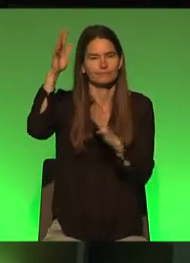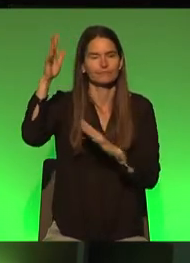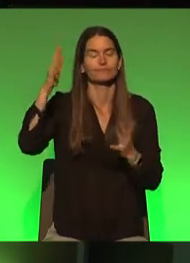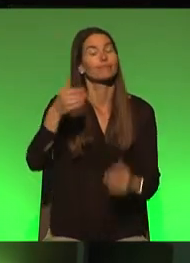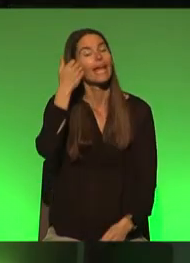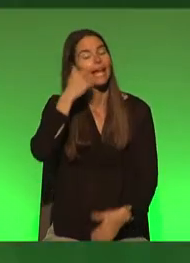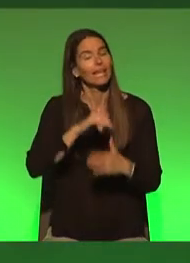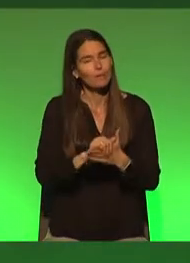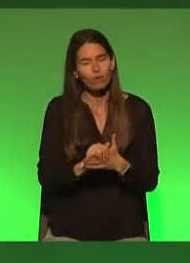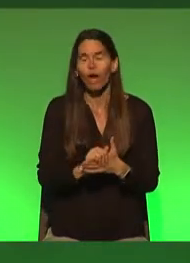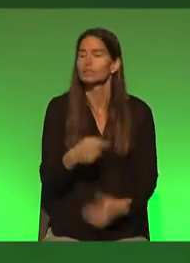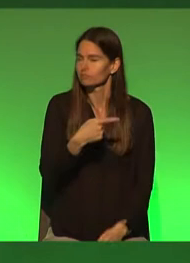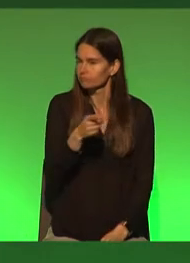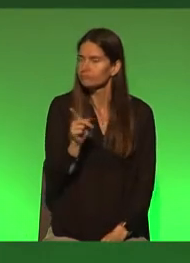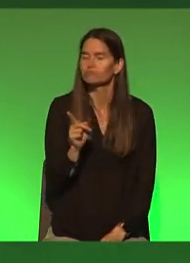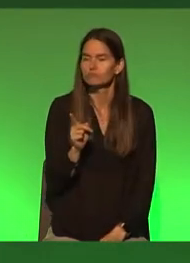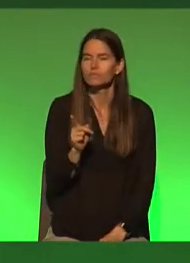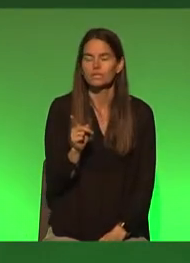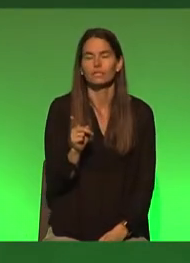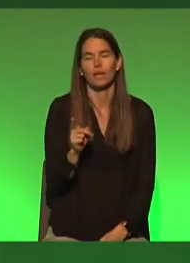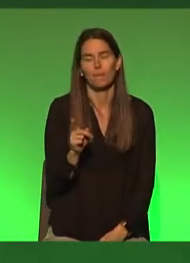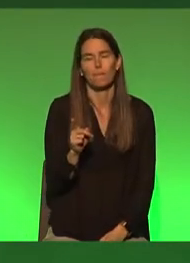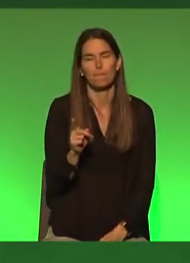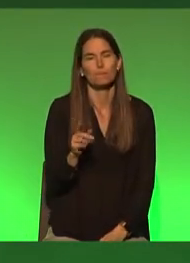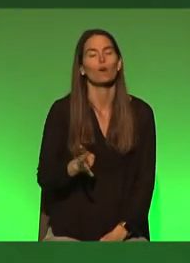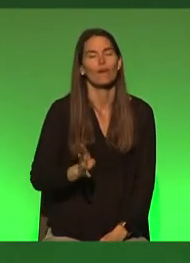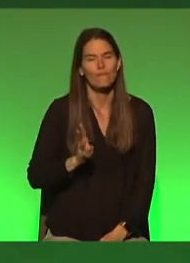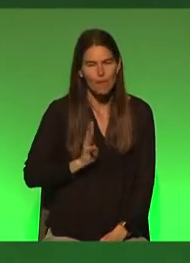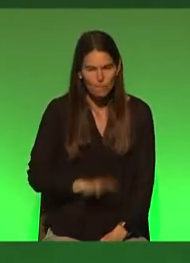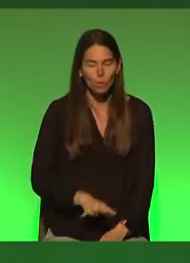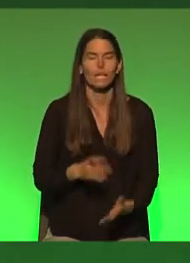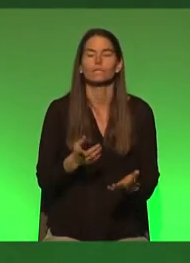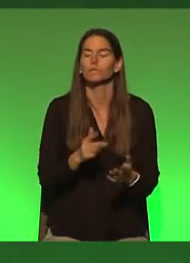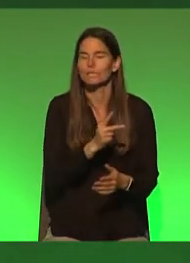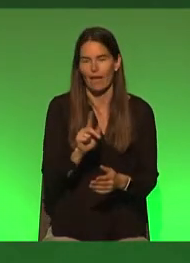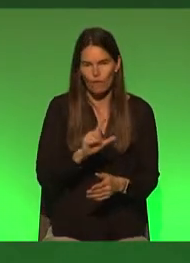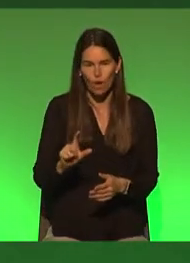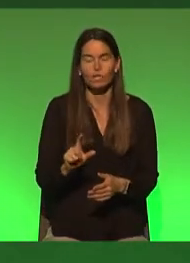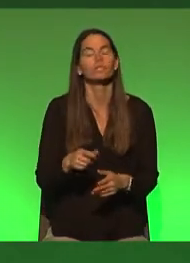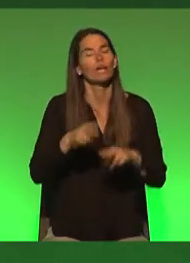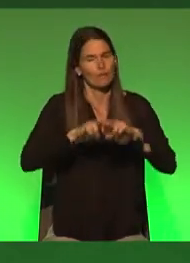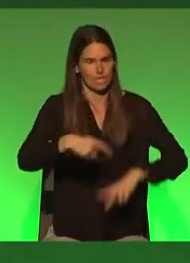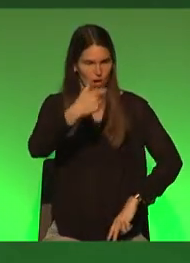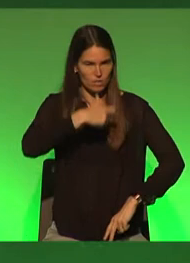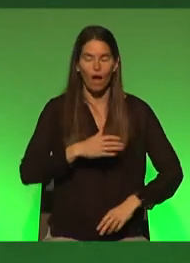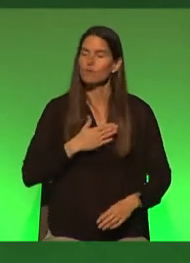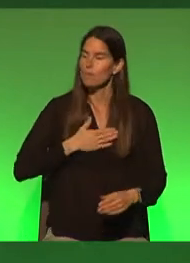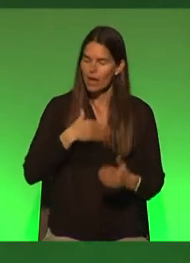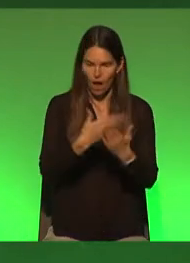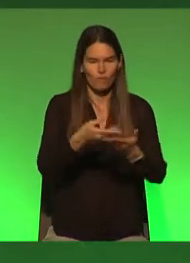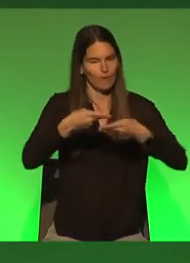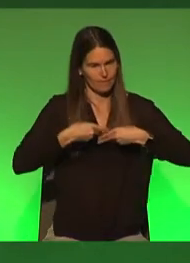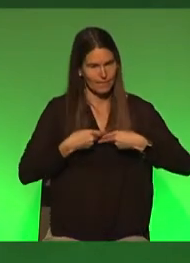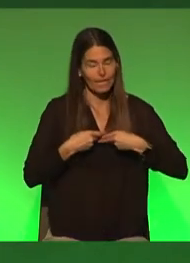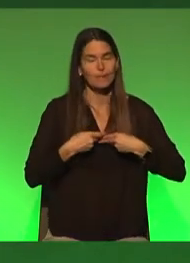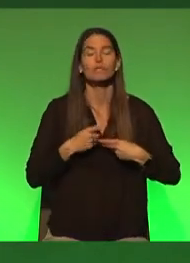Liebe Freundinnen und Freunde, ihr habt mir vor 4 Monaten und 3 Wochen das Vertrauen gegeben und die Aufgabe, uns